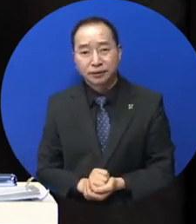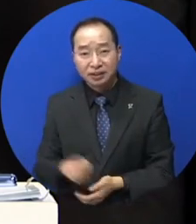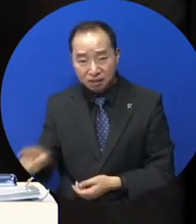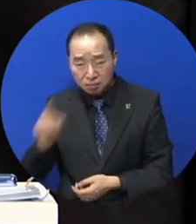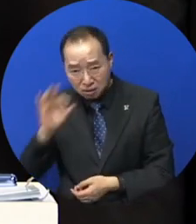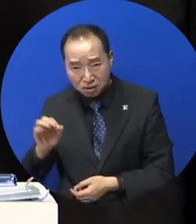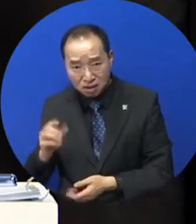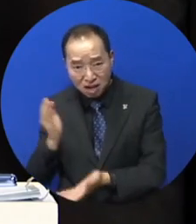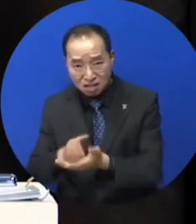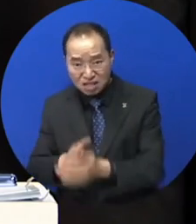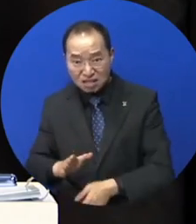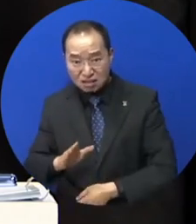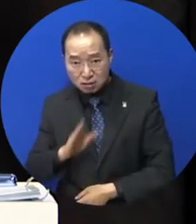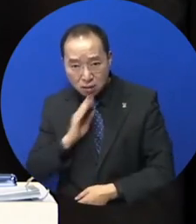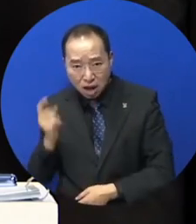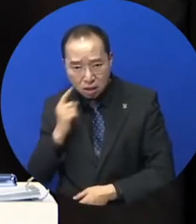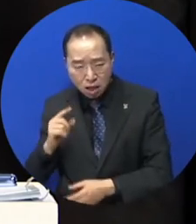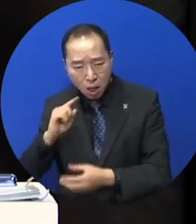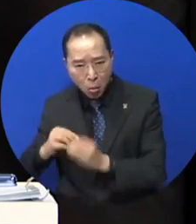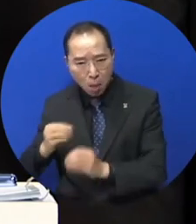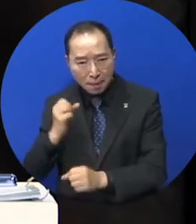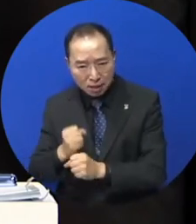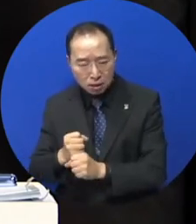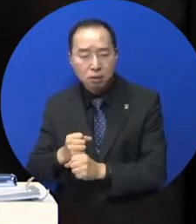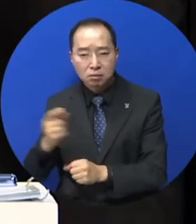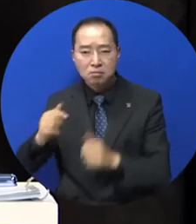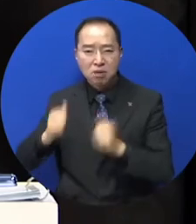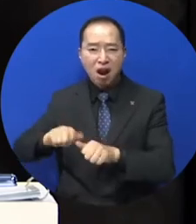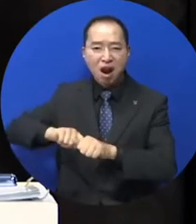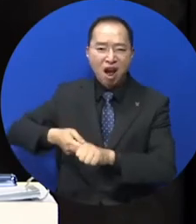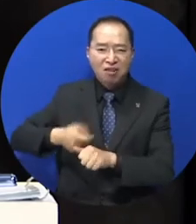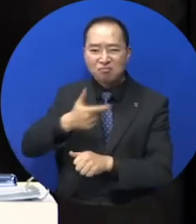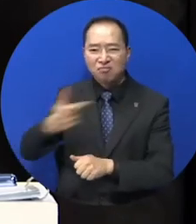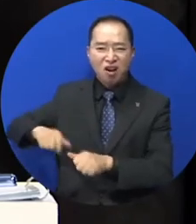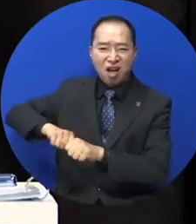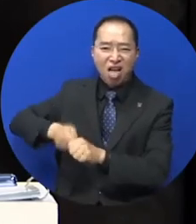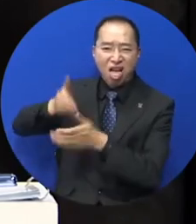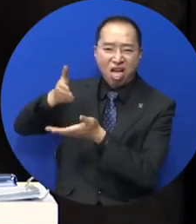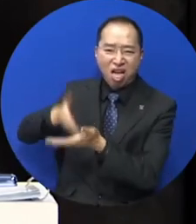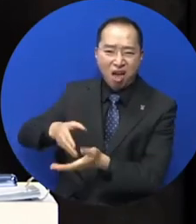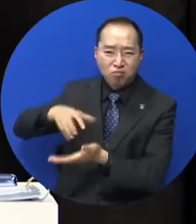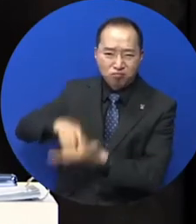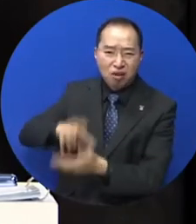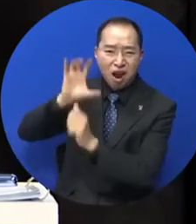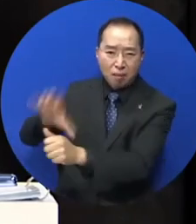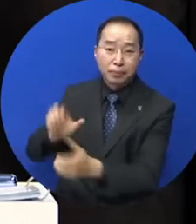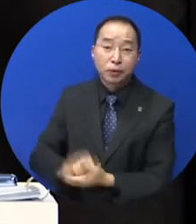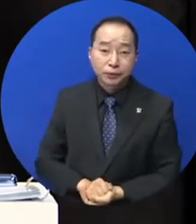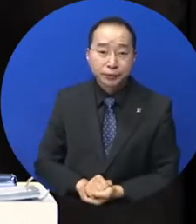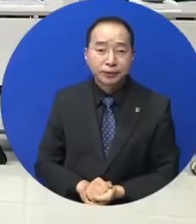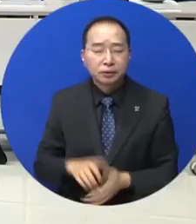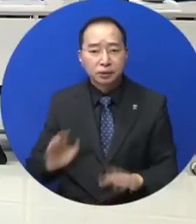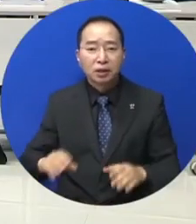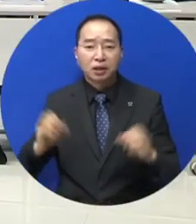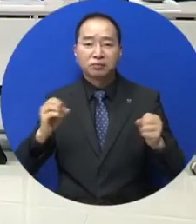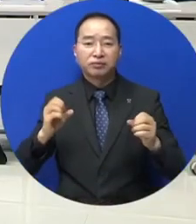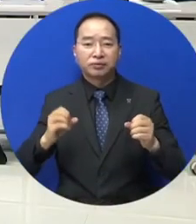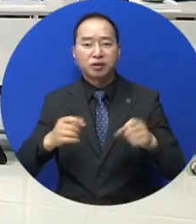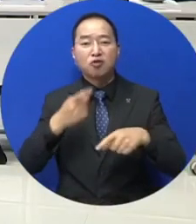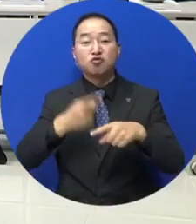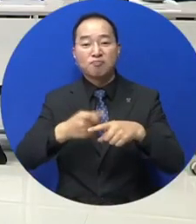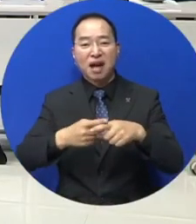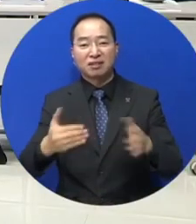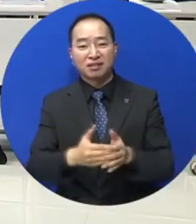통해서 원천적으로 좀 막아야 된다는 말씀을 해주셨는데 이게 중간쯤 왔거든요. 열기가 좀 뜨겁지 않습니까? 그리고 저희가